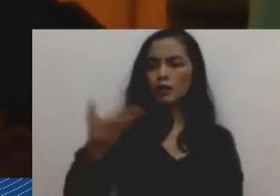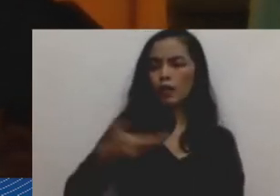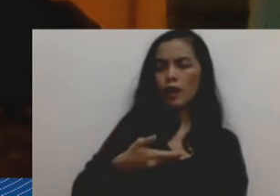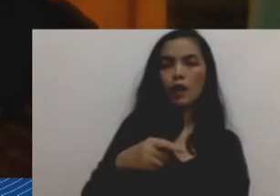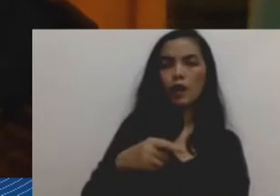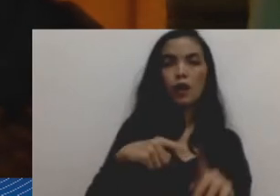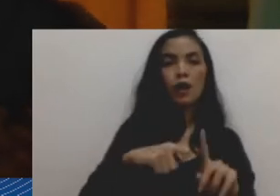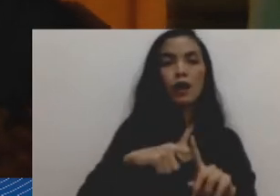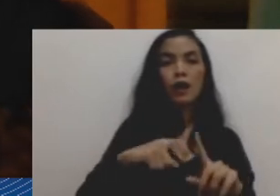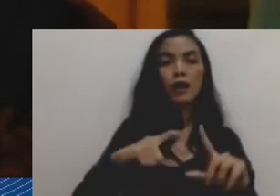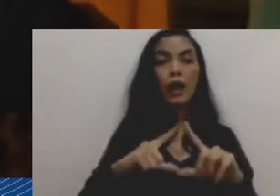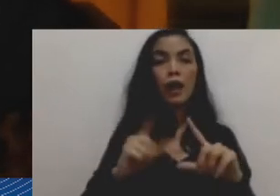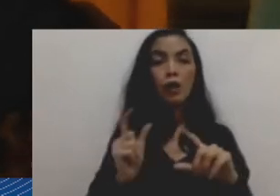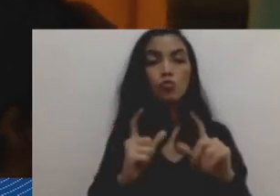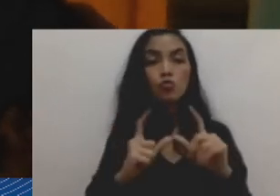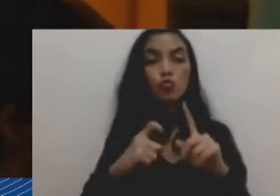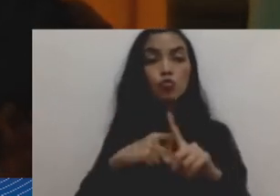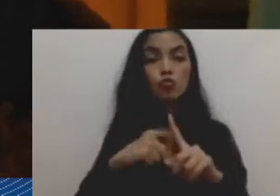kaukus menjadi